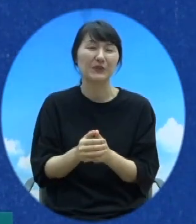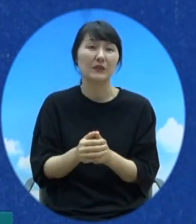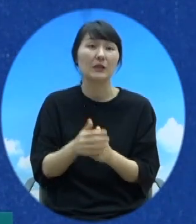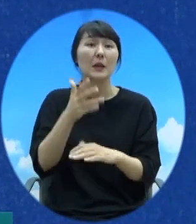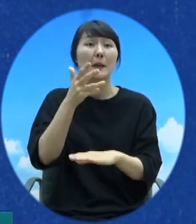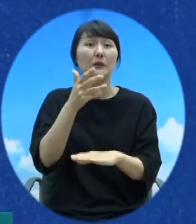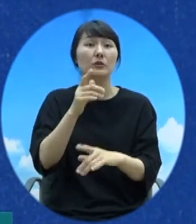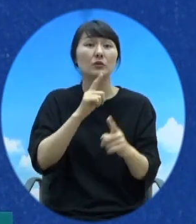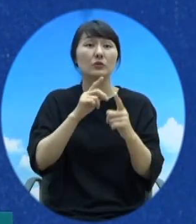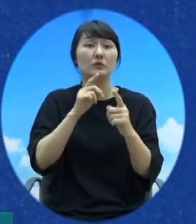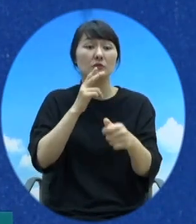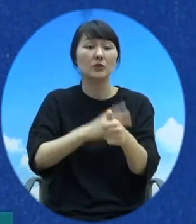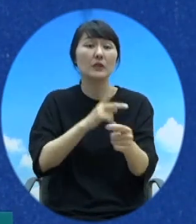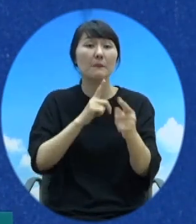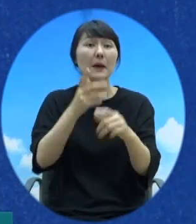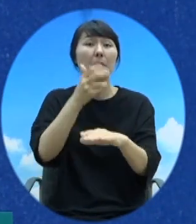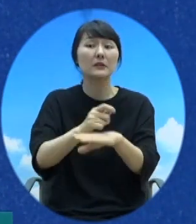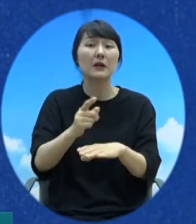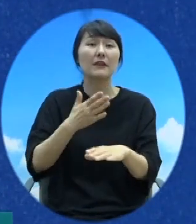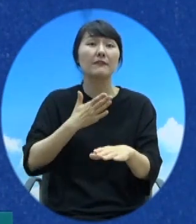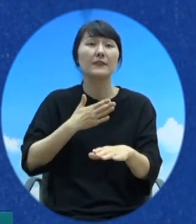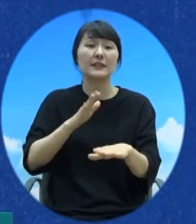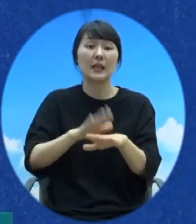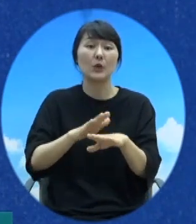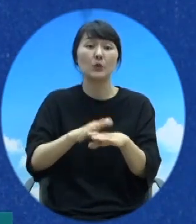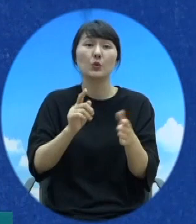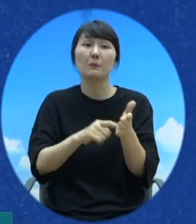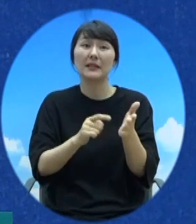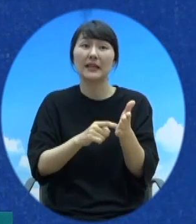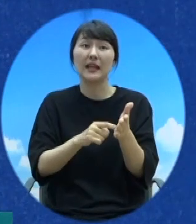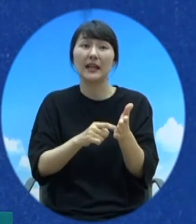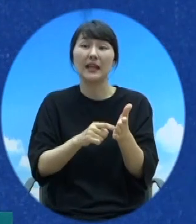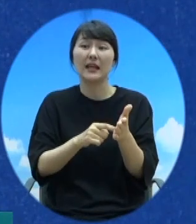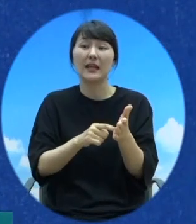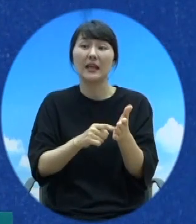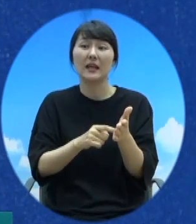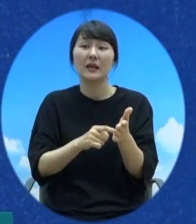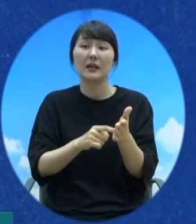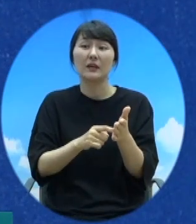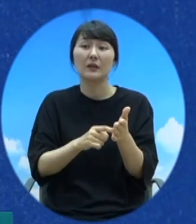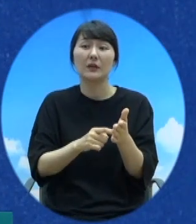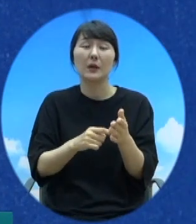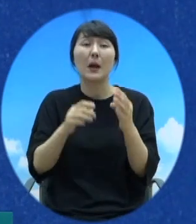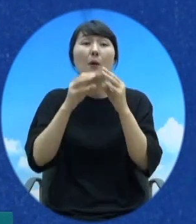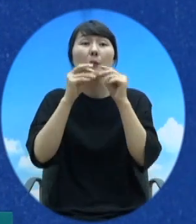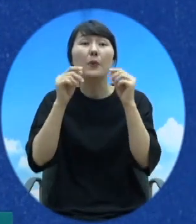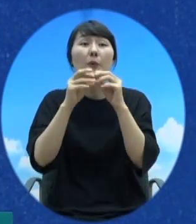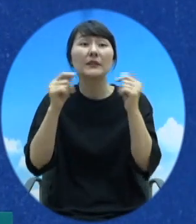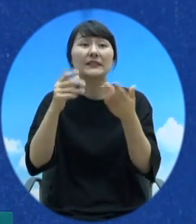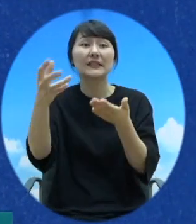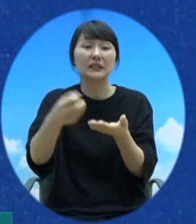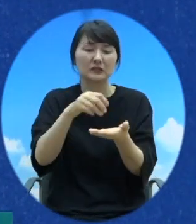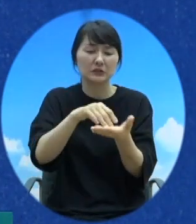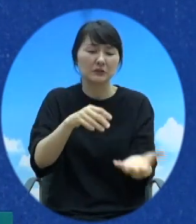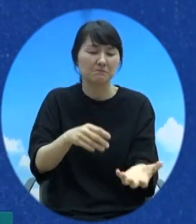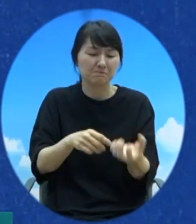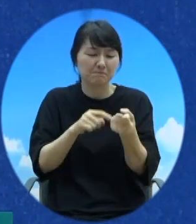마지막에 선생님이 자기의 손바닥에 한 줌의 먼지를 올려놓고 훅 붑니다.